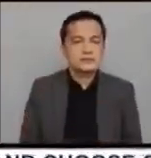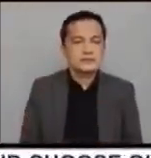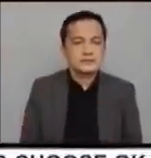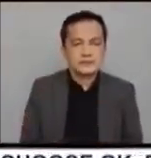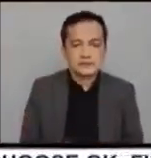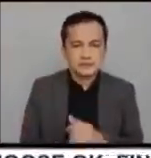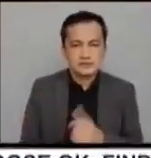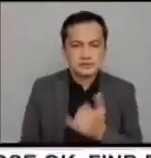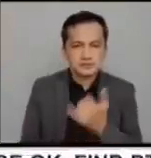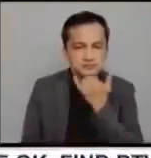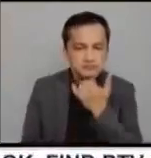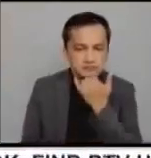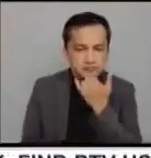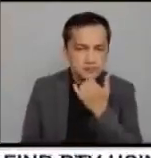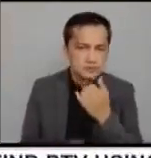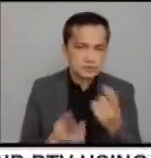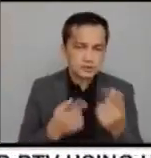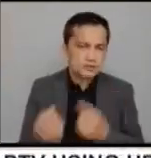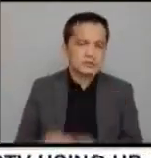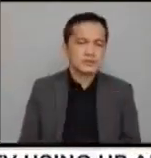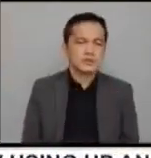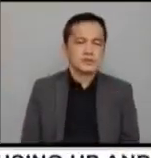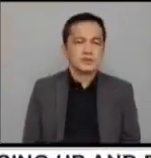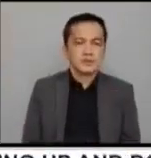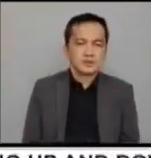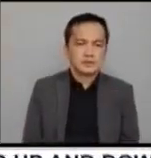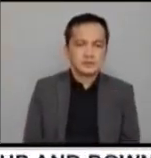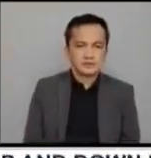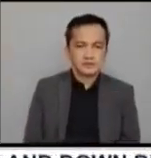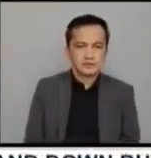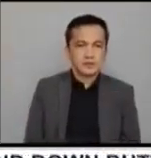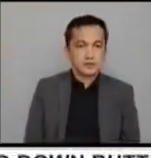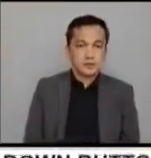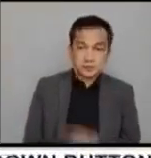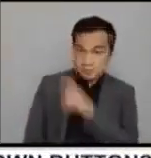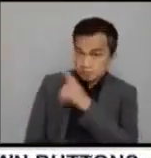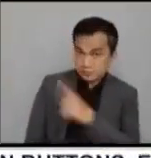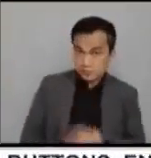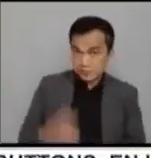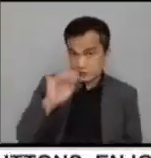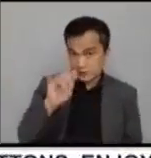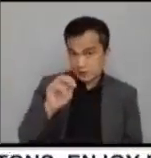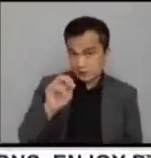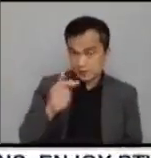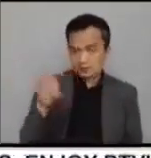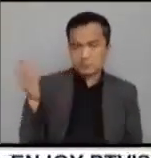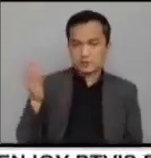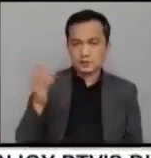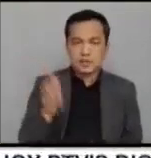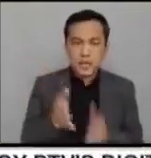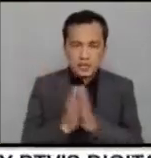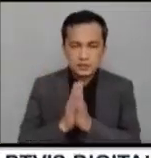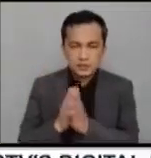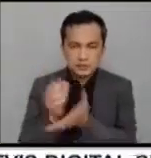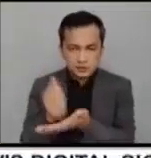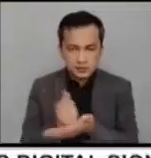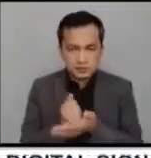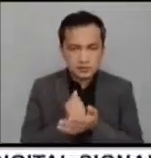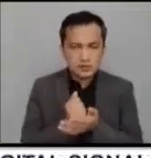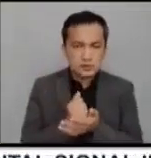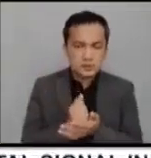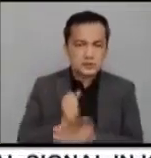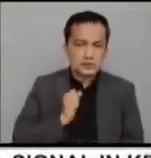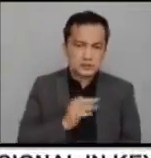karapat-dapat na gawin. Sa talumpati ni Katapang, hiniling nito ang kooperasyon ng mga tauhan ng Bucor para sa hinahangad nitong reforma sa